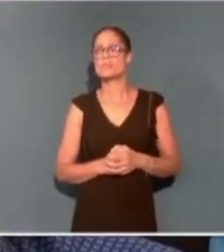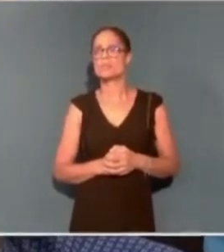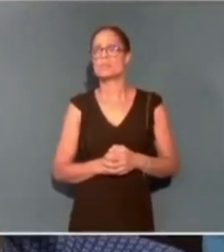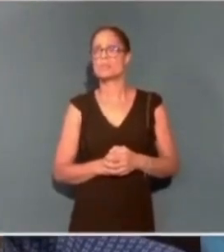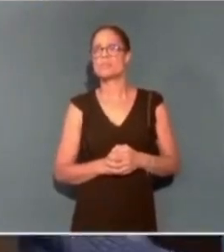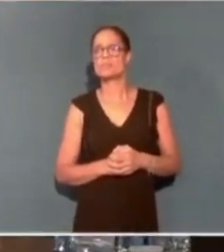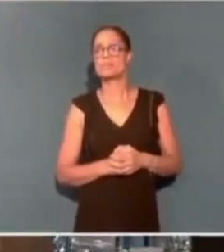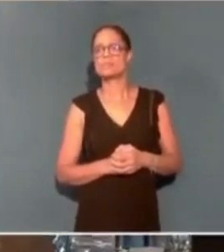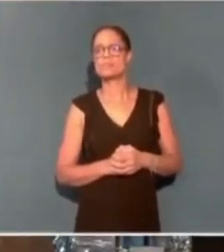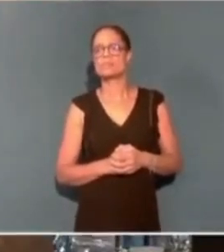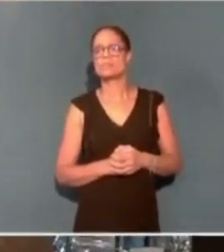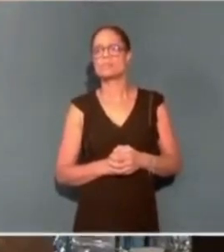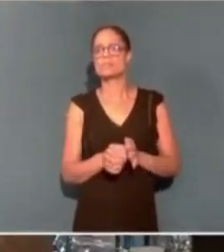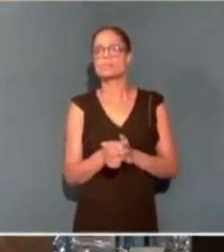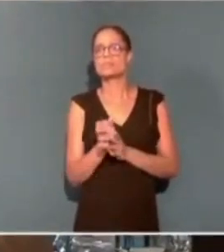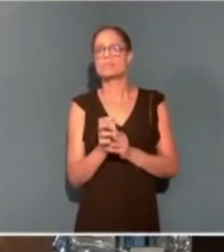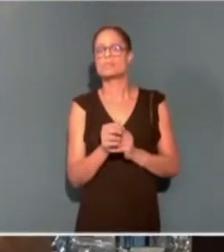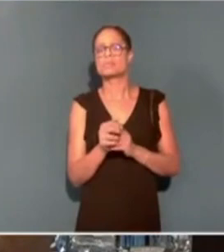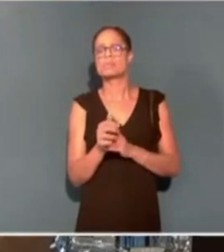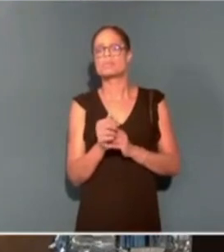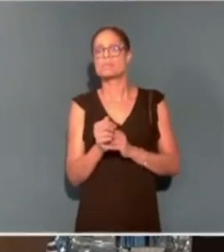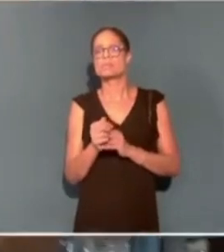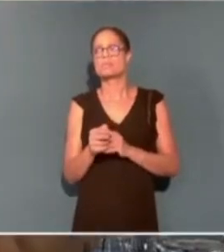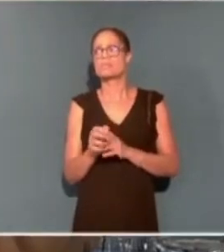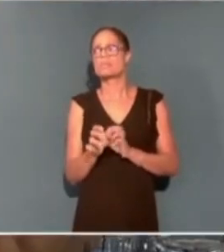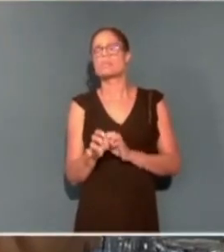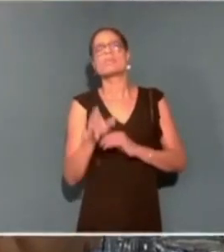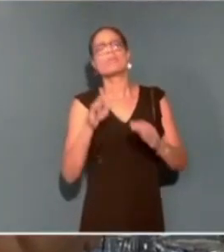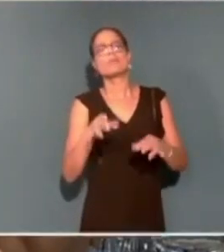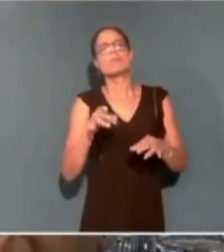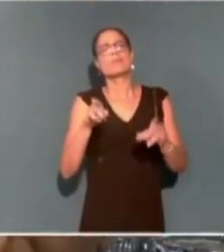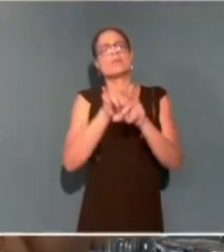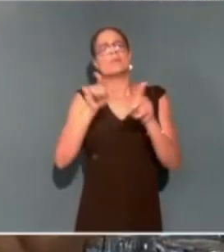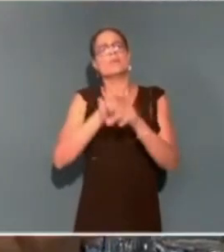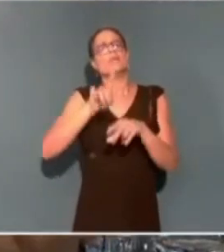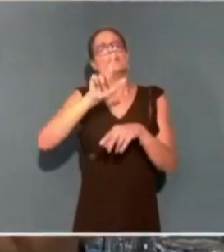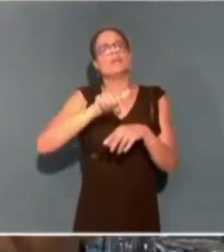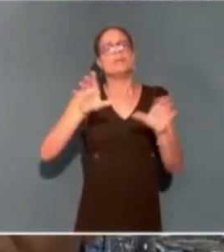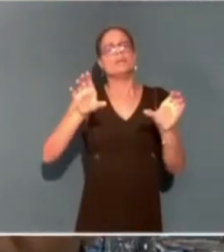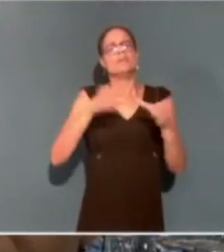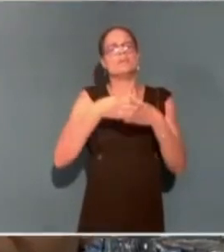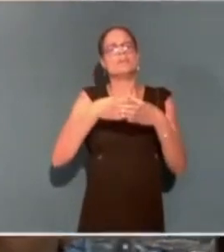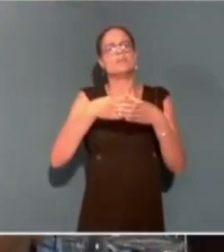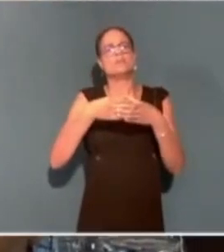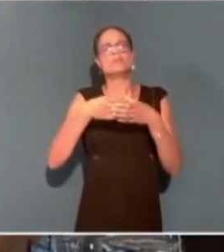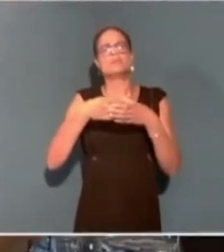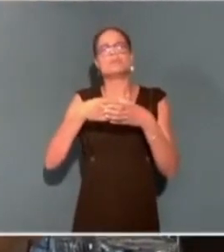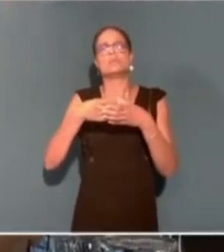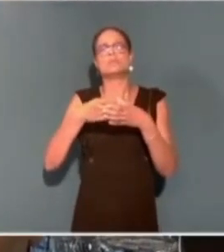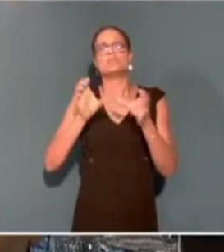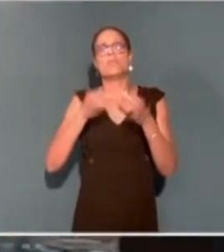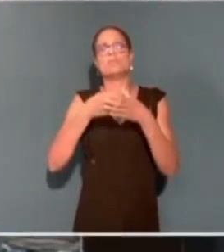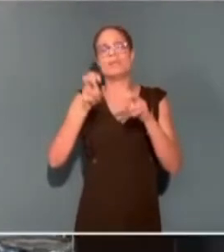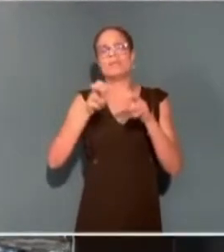Enfin, il me semble que maintenant, il a mis en place la formation, il a même donné le coup, la formation